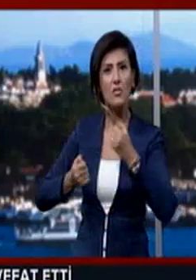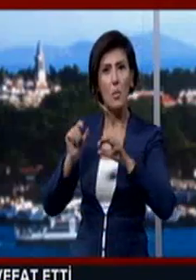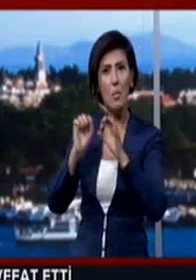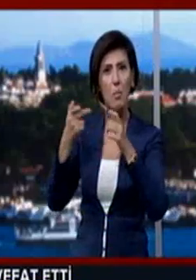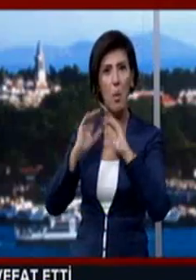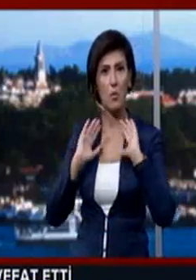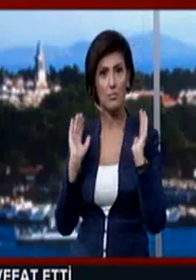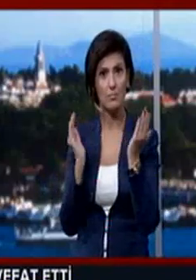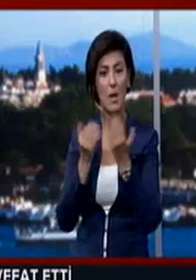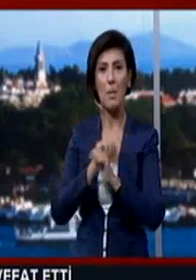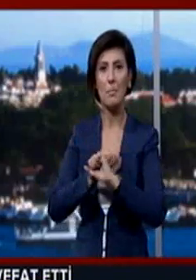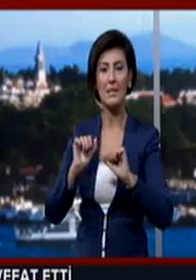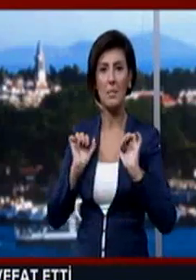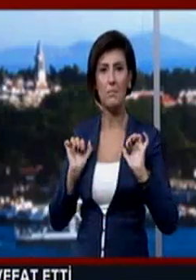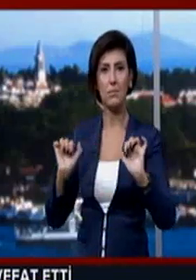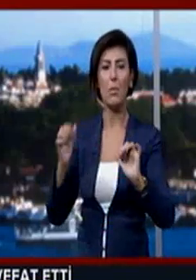patlamalara karşı zırhlanabiliyor.